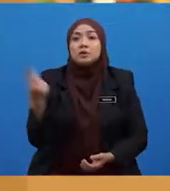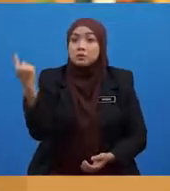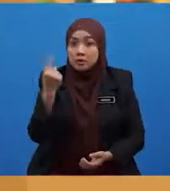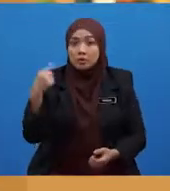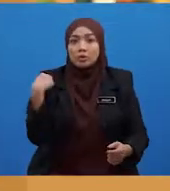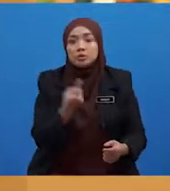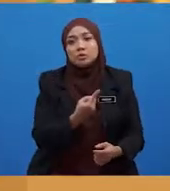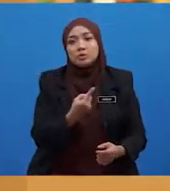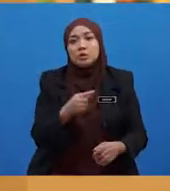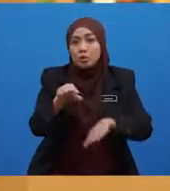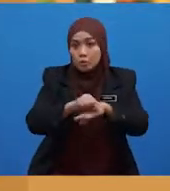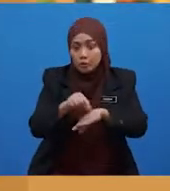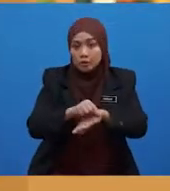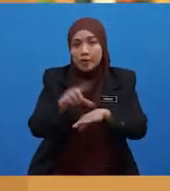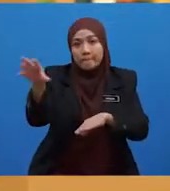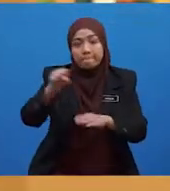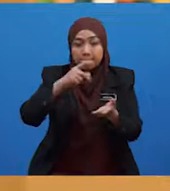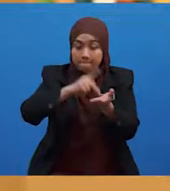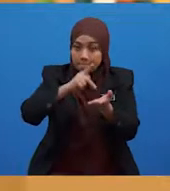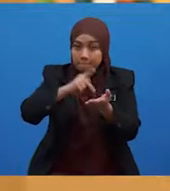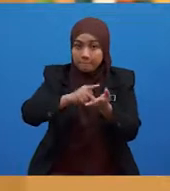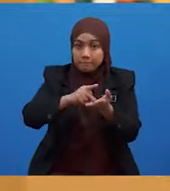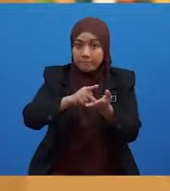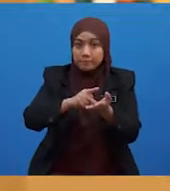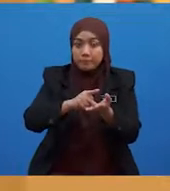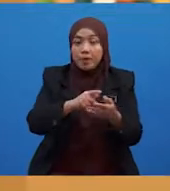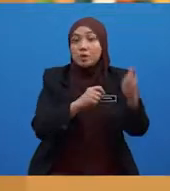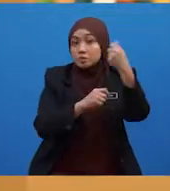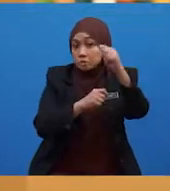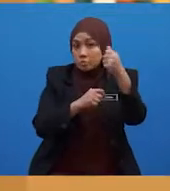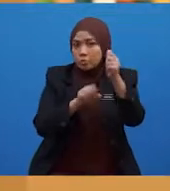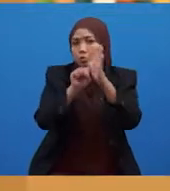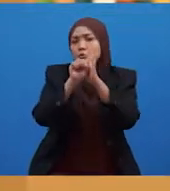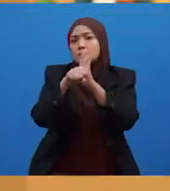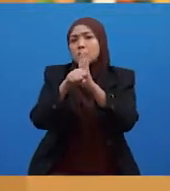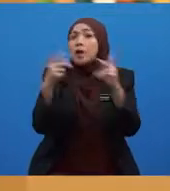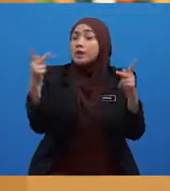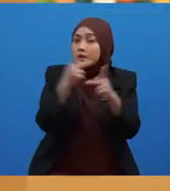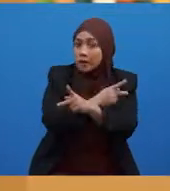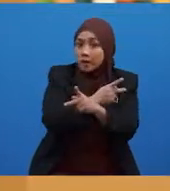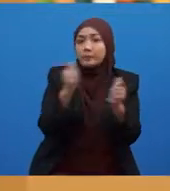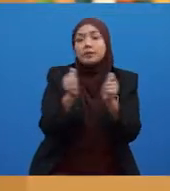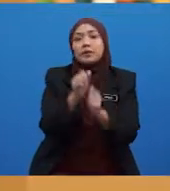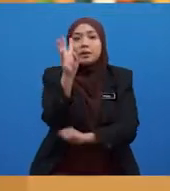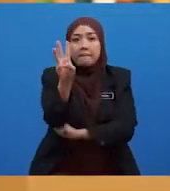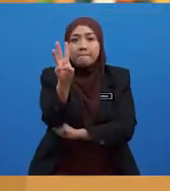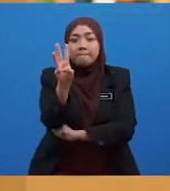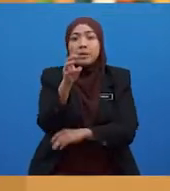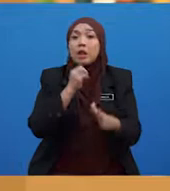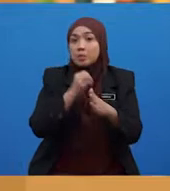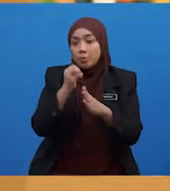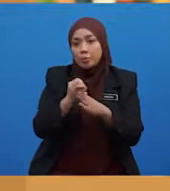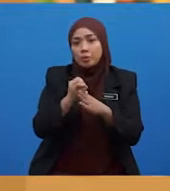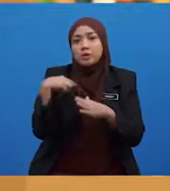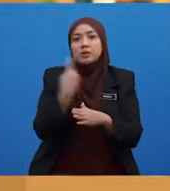digunakan ialah mengambil kiraan nadi selama 10 saat didarabkan dengan 6.